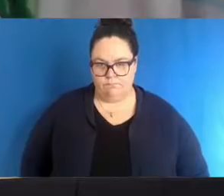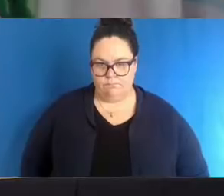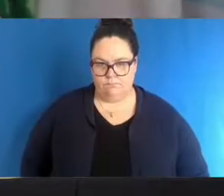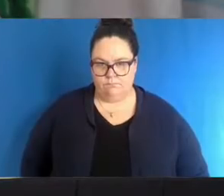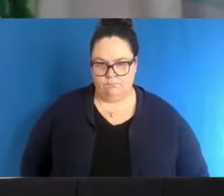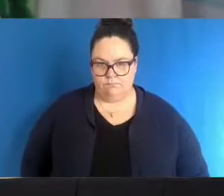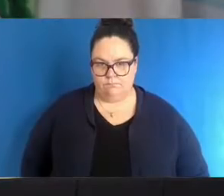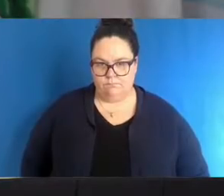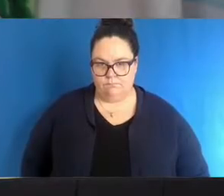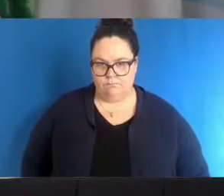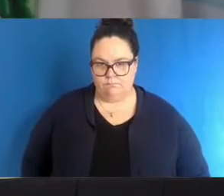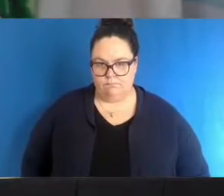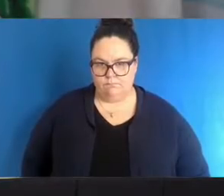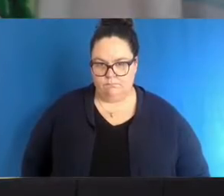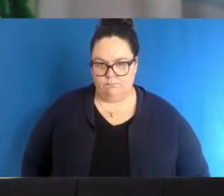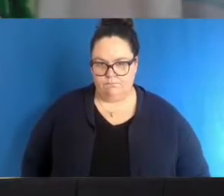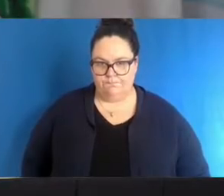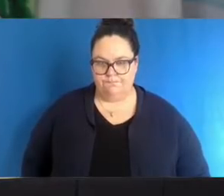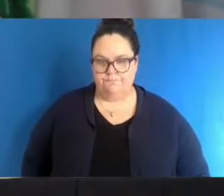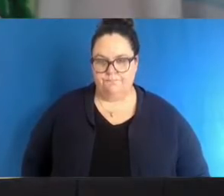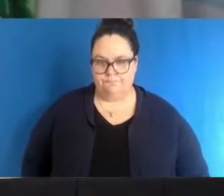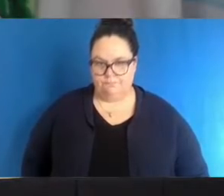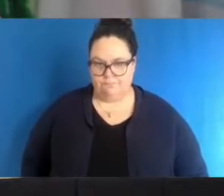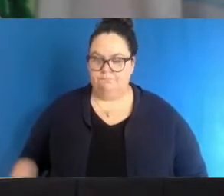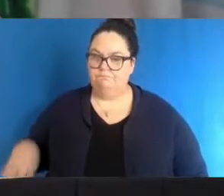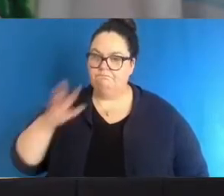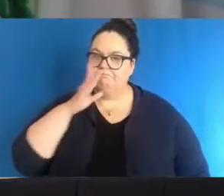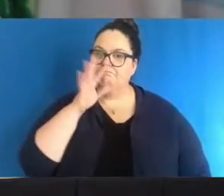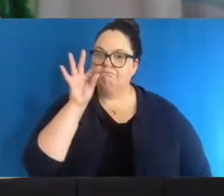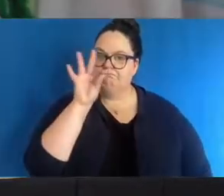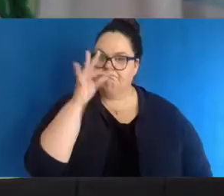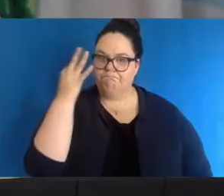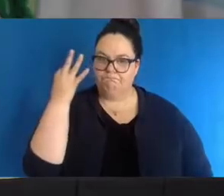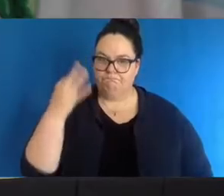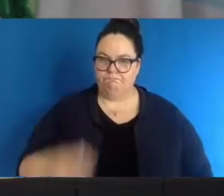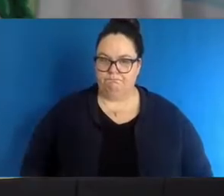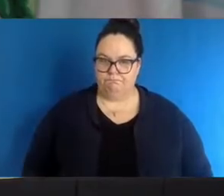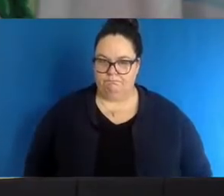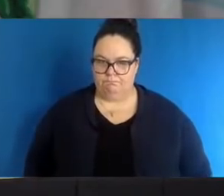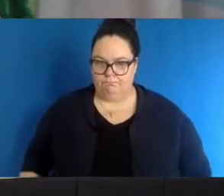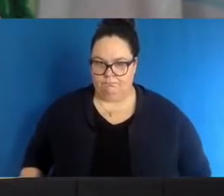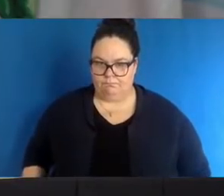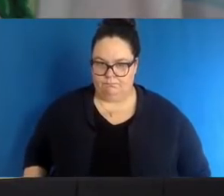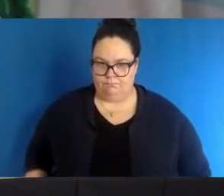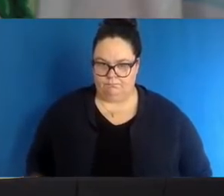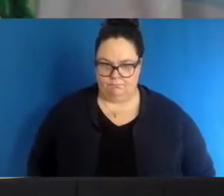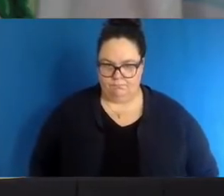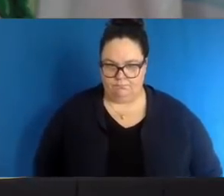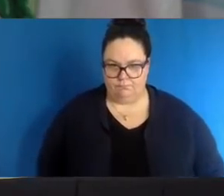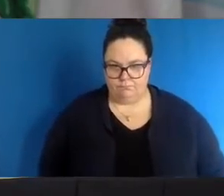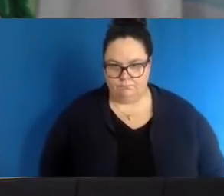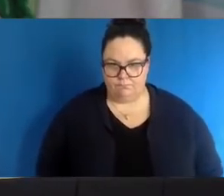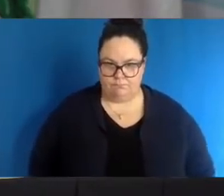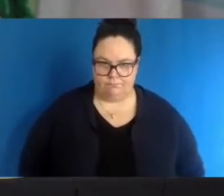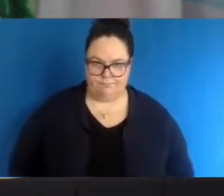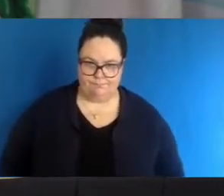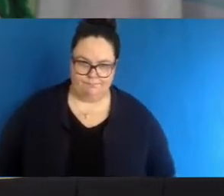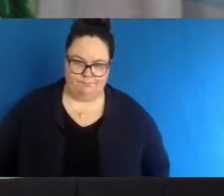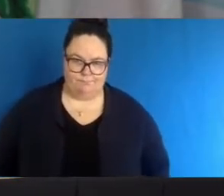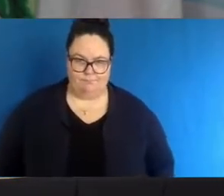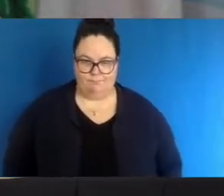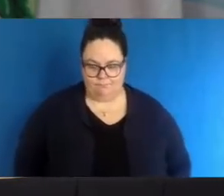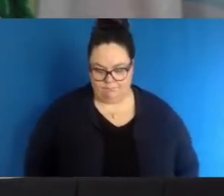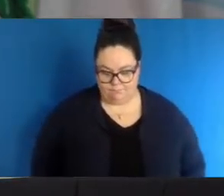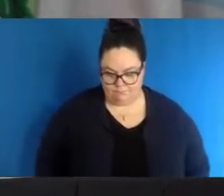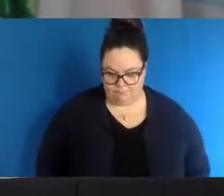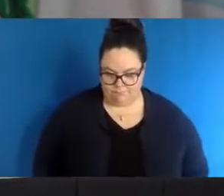Merci pour la question. Je vais répondre en anglais parce que je dois encore pratiquer en français pour les